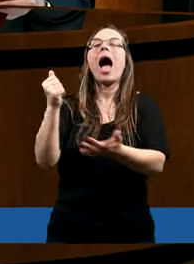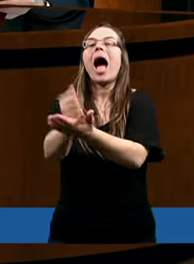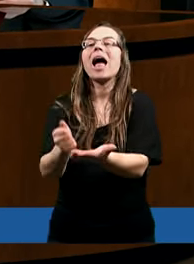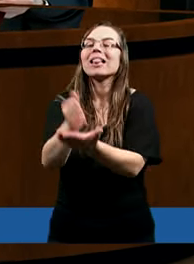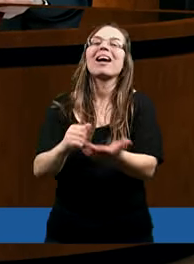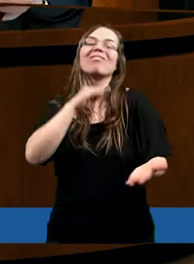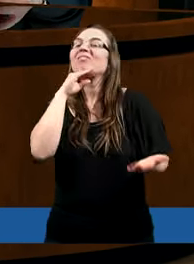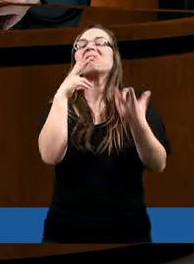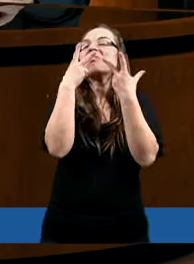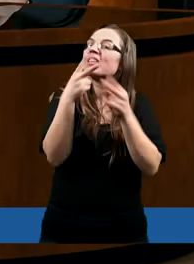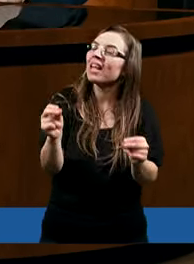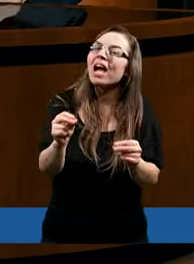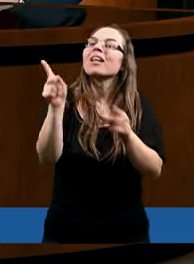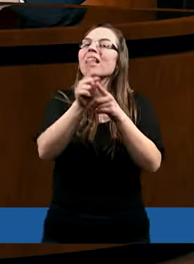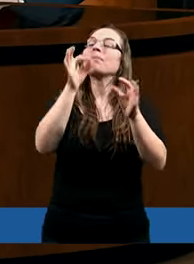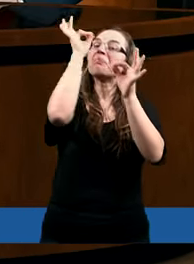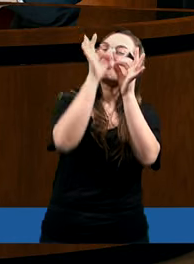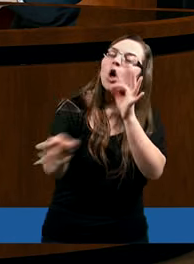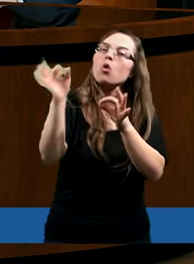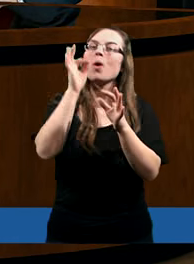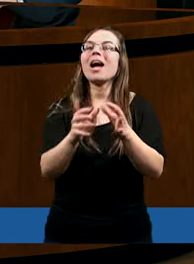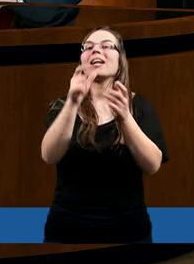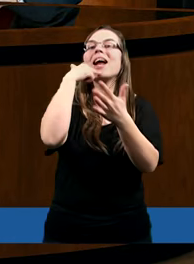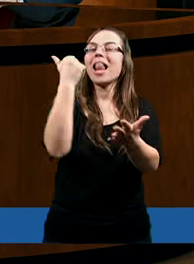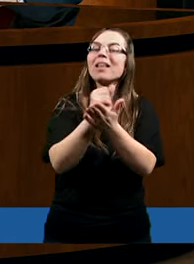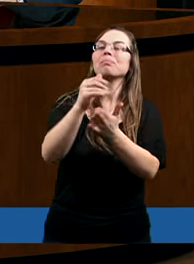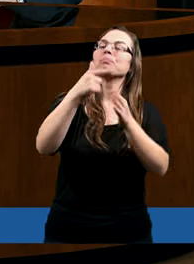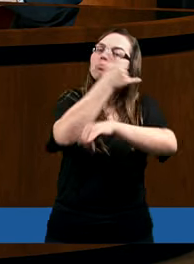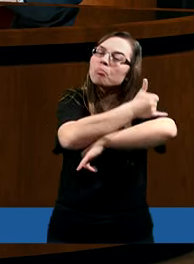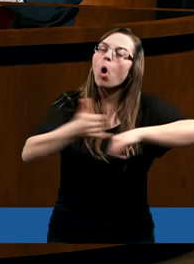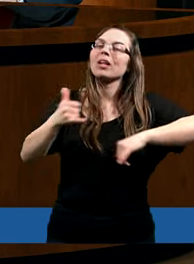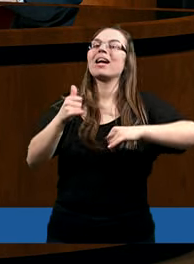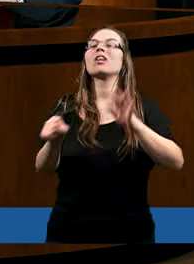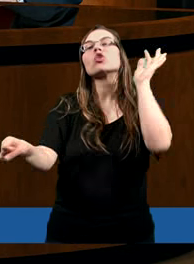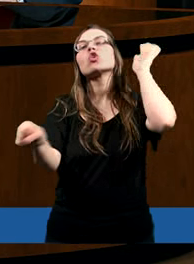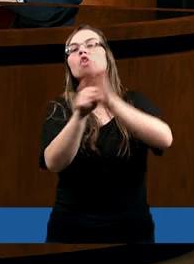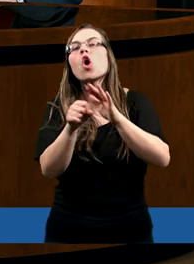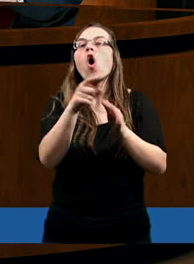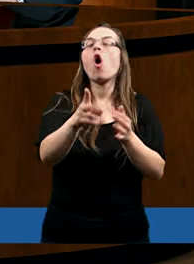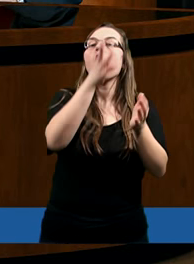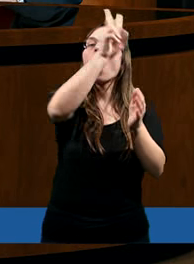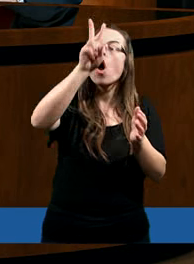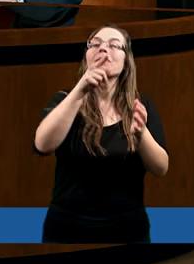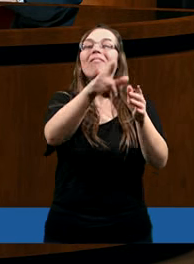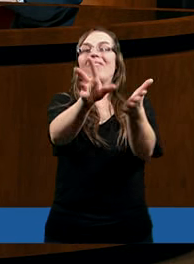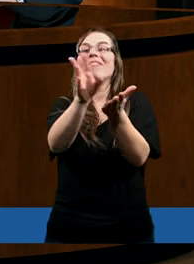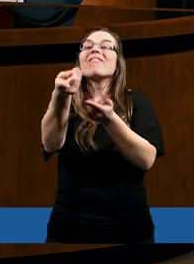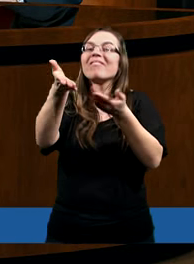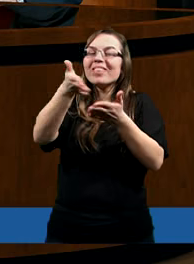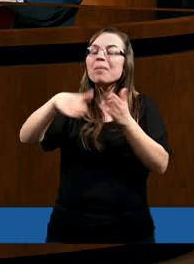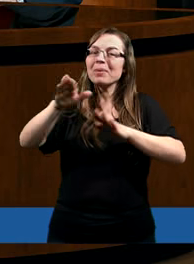zewnątrz, koperty czy gdzieś, tylko dokładnie w liście określa kto, czyli z imienia siebie,